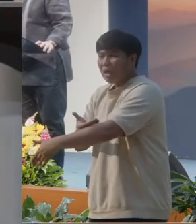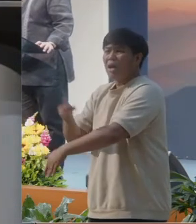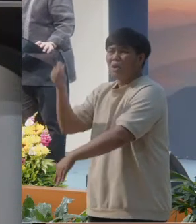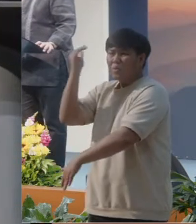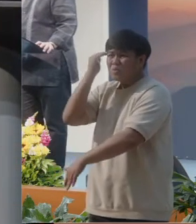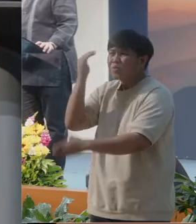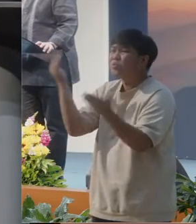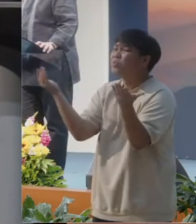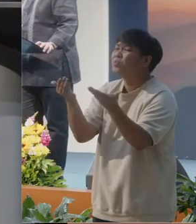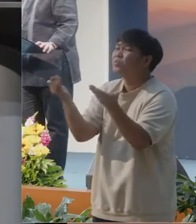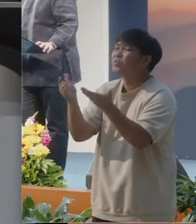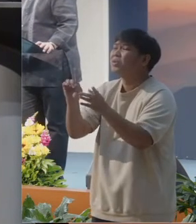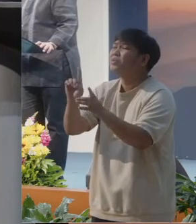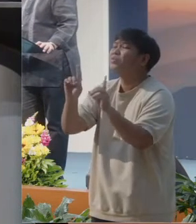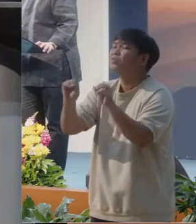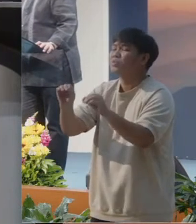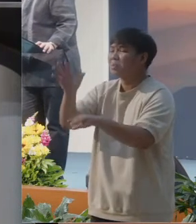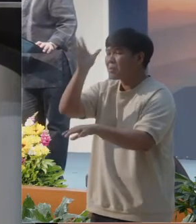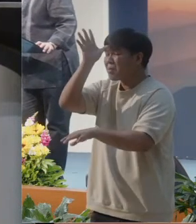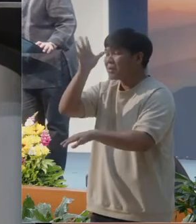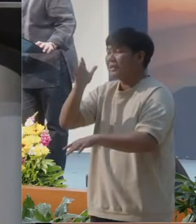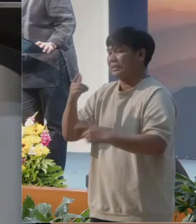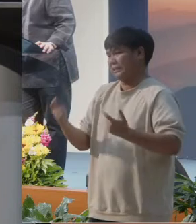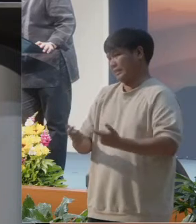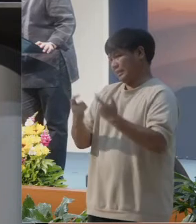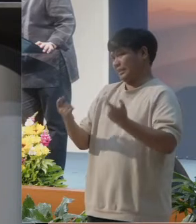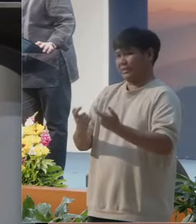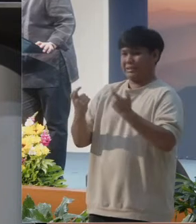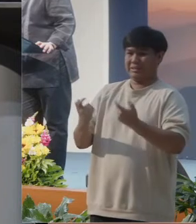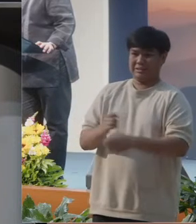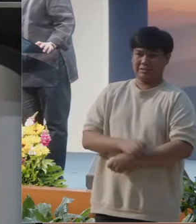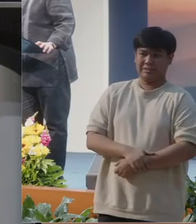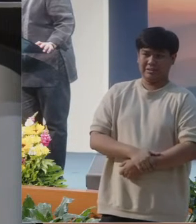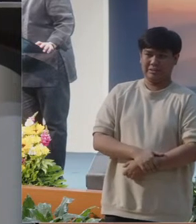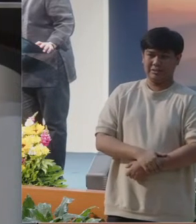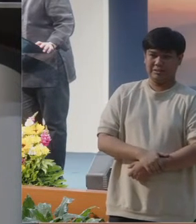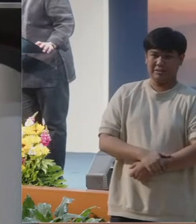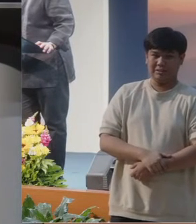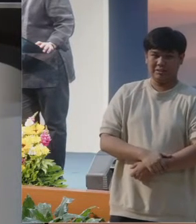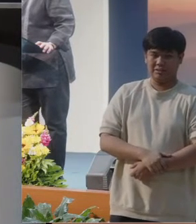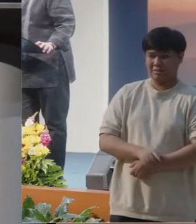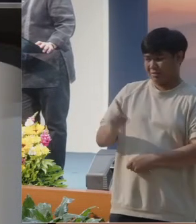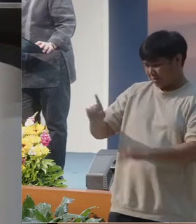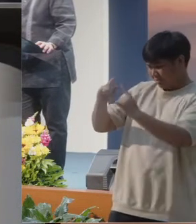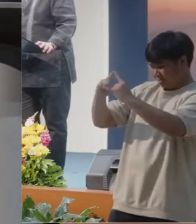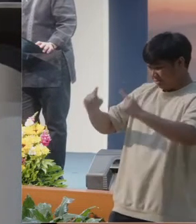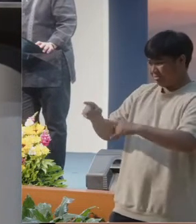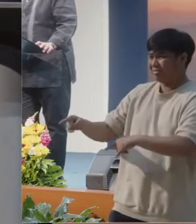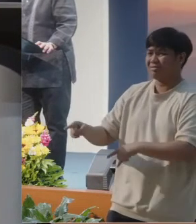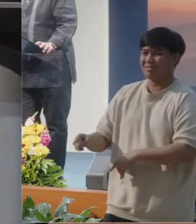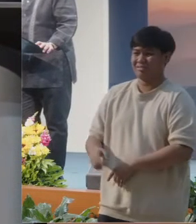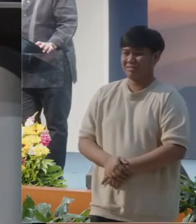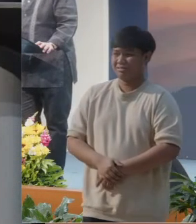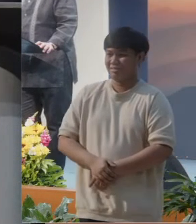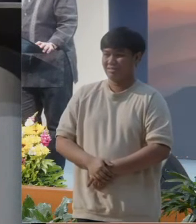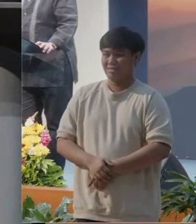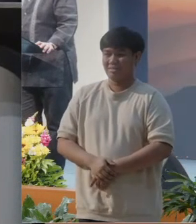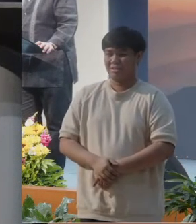alam po nila kung ano ang ginawa ng kanilang ama. Napakahirap pong magtago. Iisang tent lang po yung kanilang